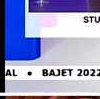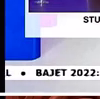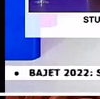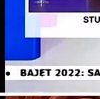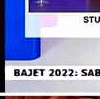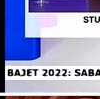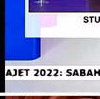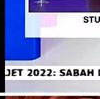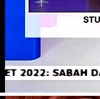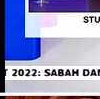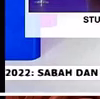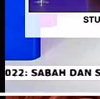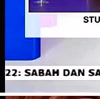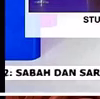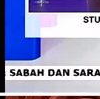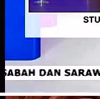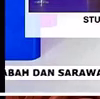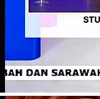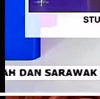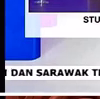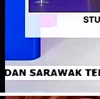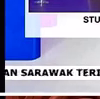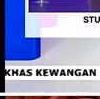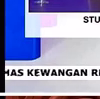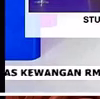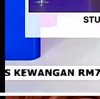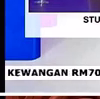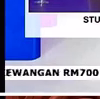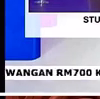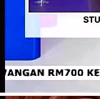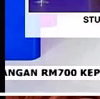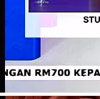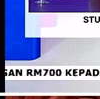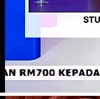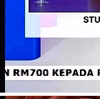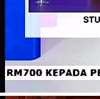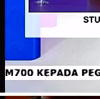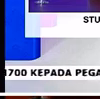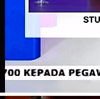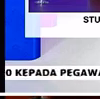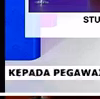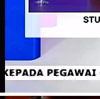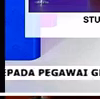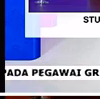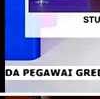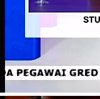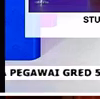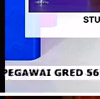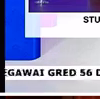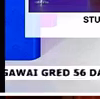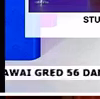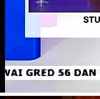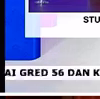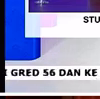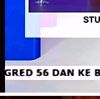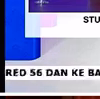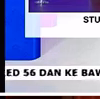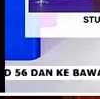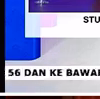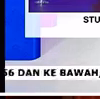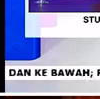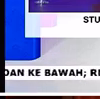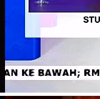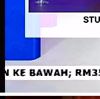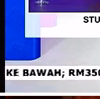Terima kasih Yang Berhormat Menteri Kewangan. Ada sesiapa yang menyokong? Datuk Yang di-Pertua, saya menyokong. Terima kasih Yang Berhormat Menteri.